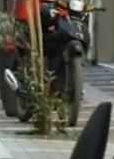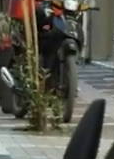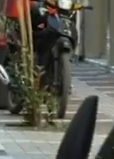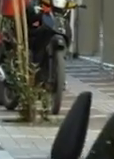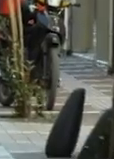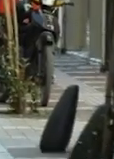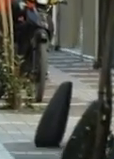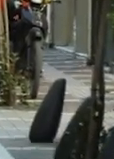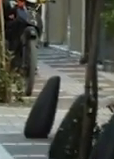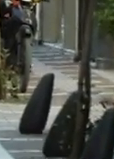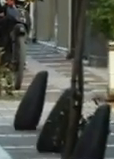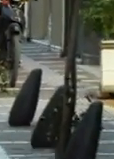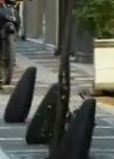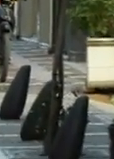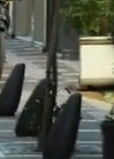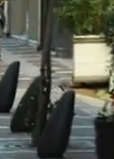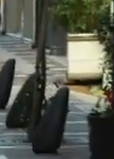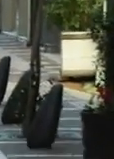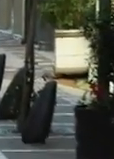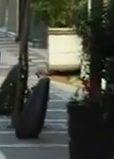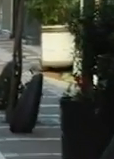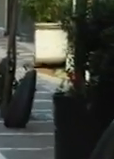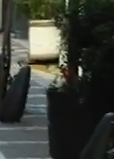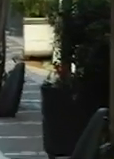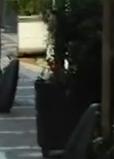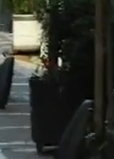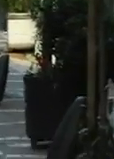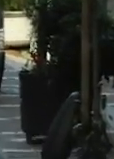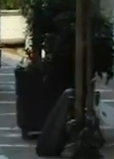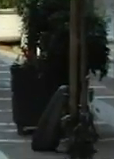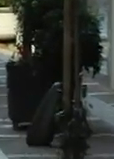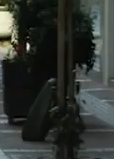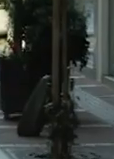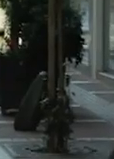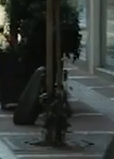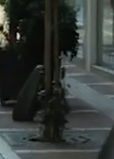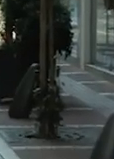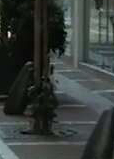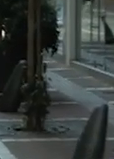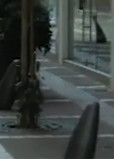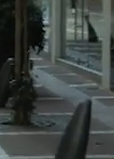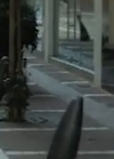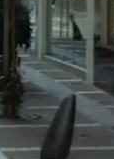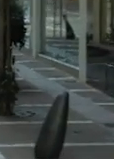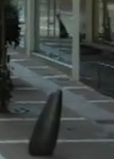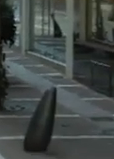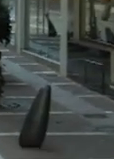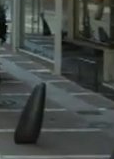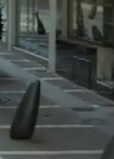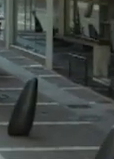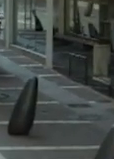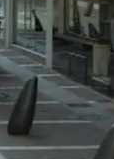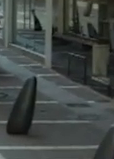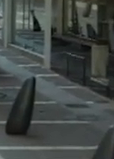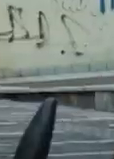έως 90 ημερολογιακές ημέρες για τις επιχειρήσεις, ενώ για τους καταναλωτές η παρουσία τους εντός καταστήματος θα επιφέρει